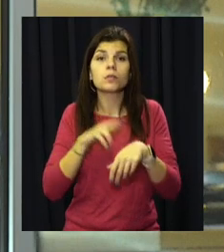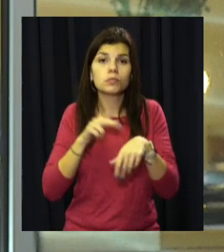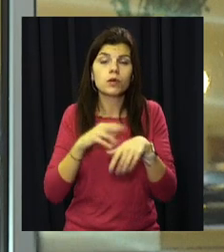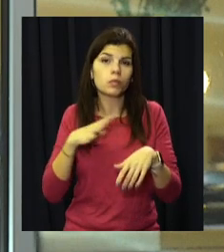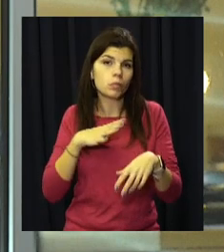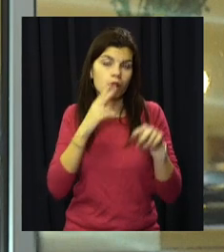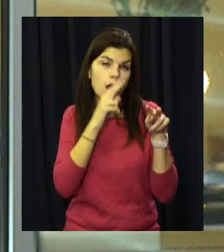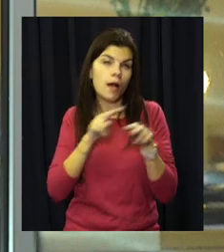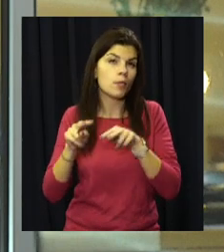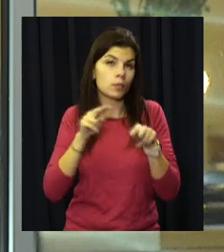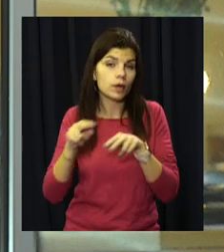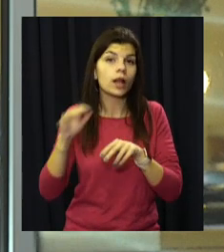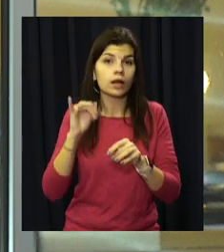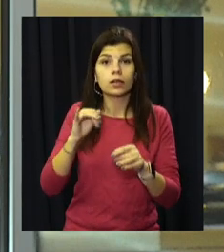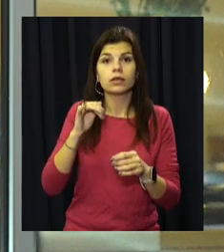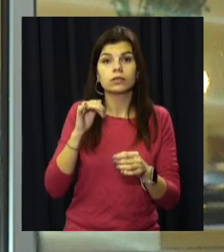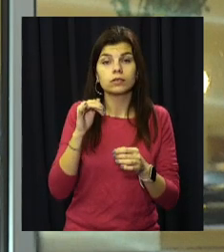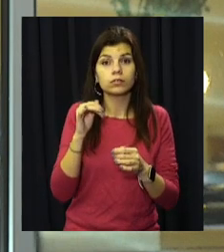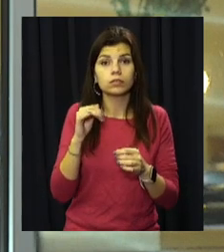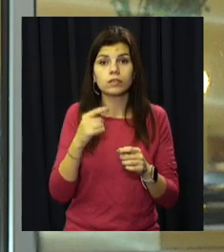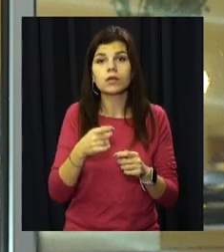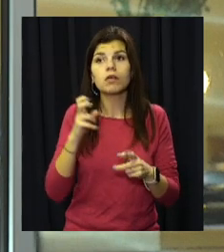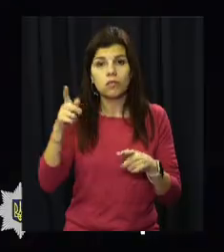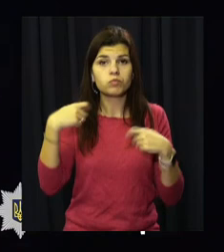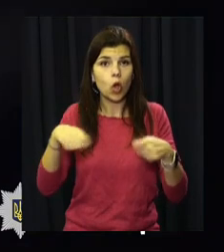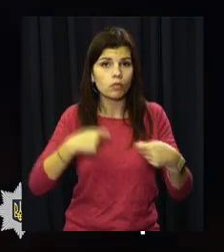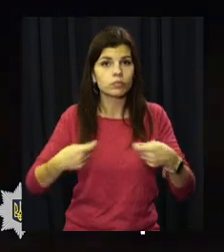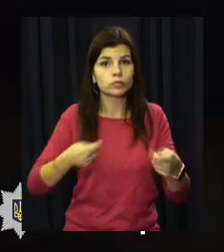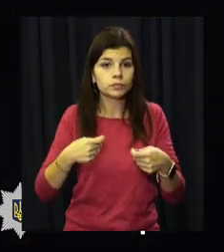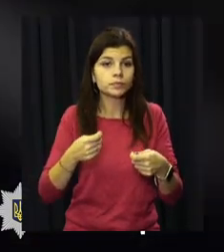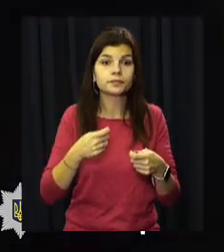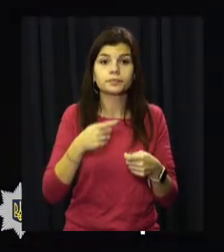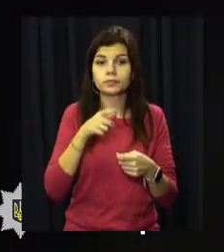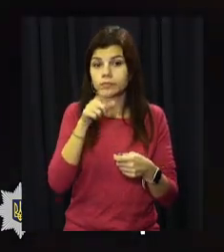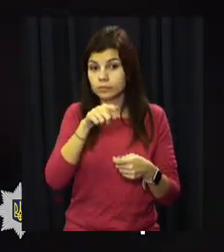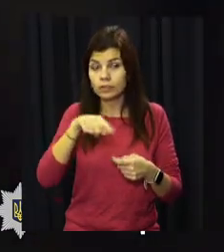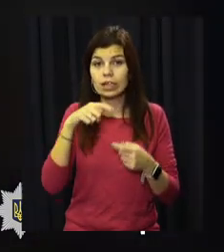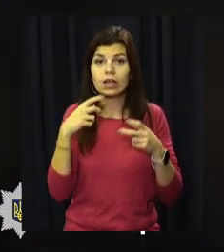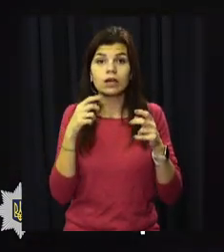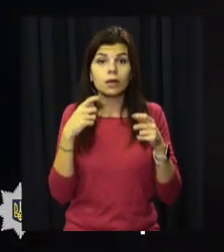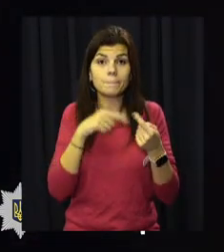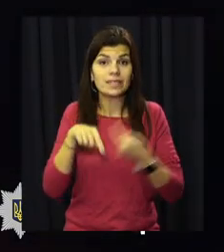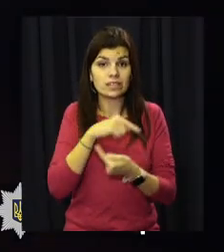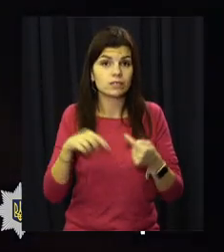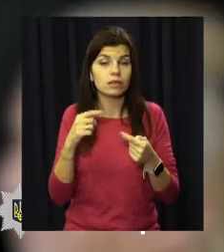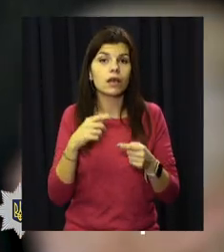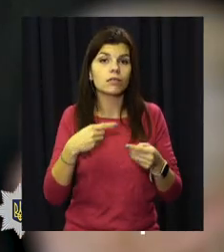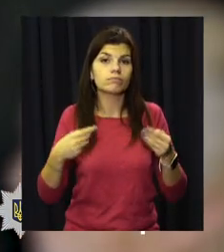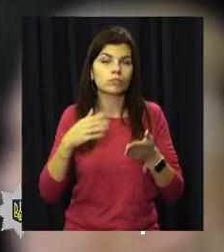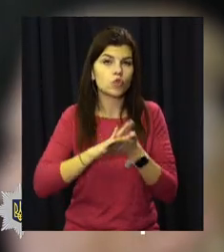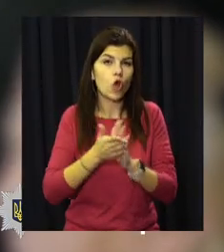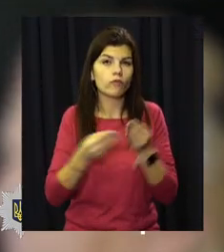знаходження плантацій наркомісних рослин, методи збуту. Ролі кожного учасника незаконного бізнесу були чітко розподілені.